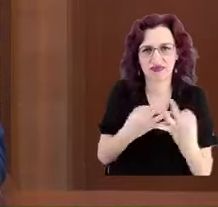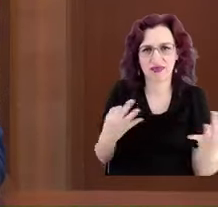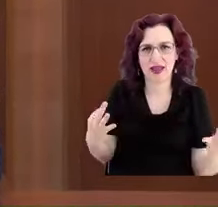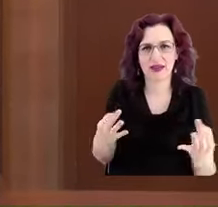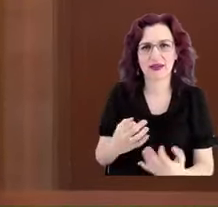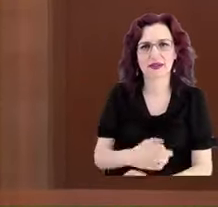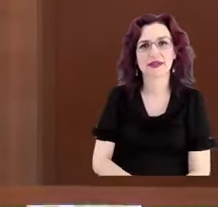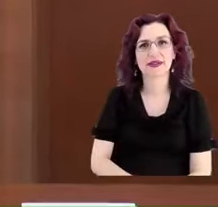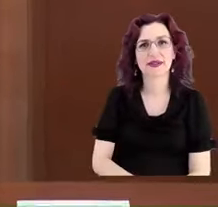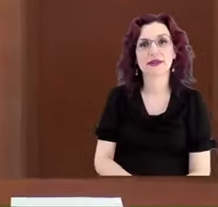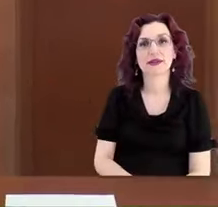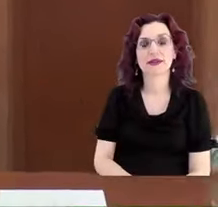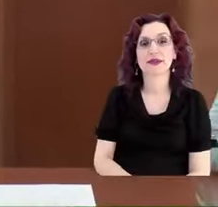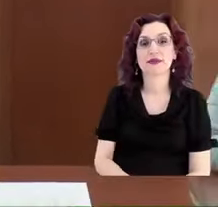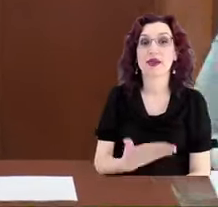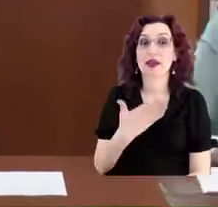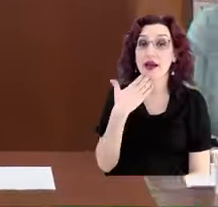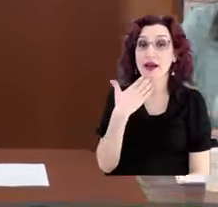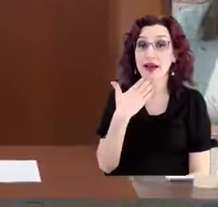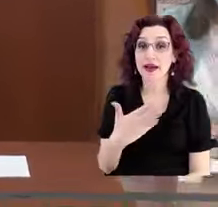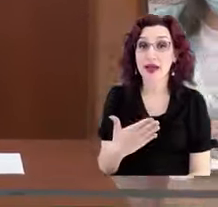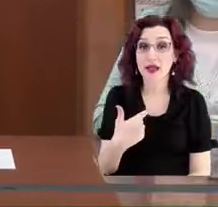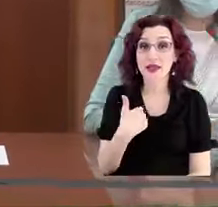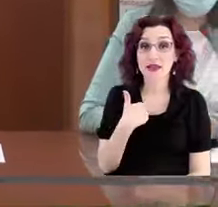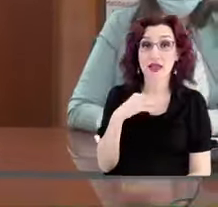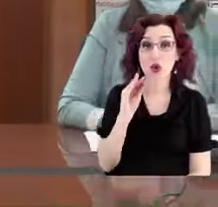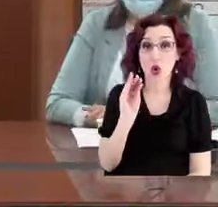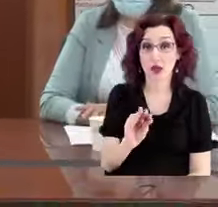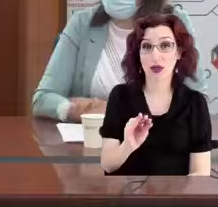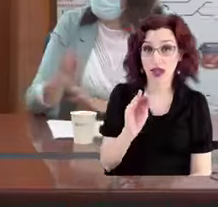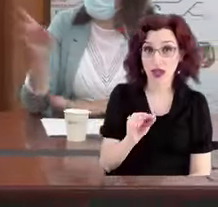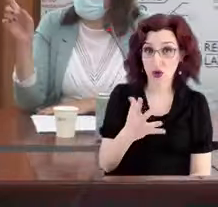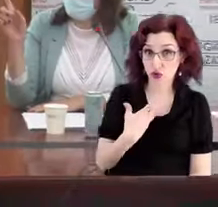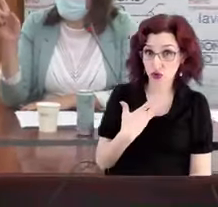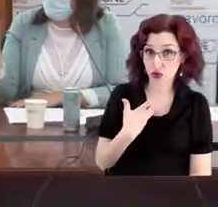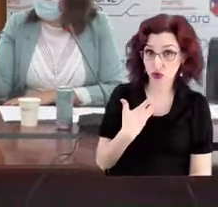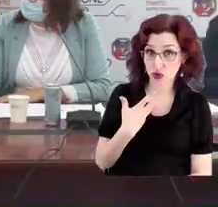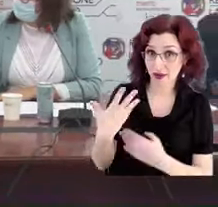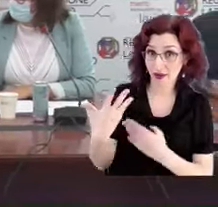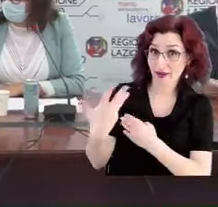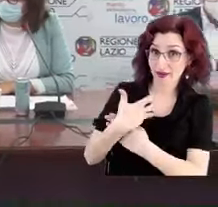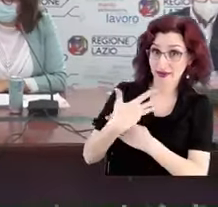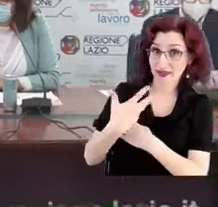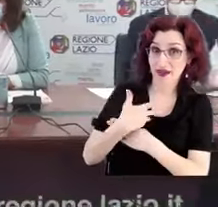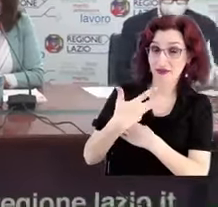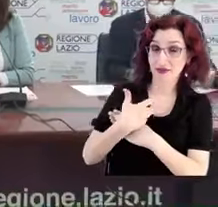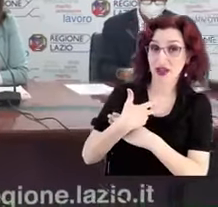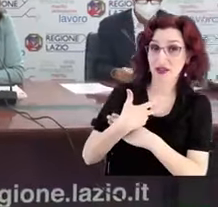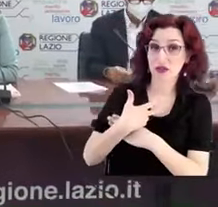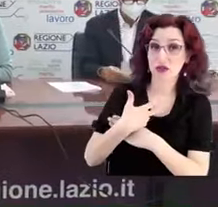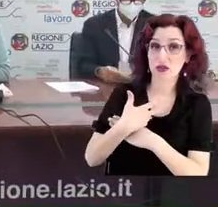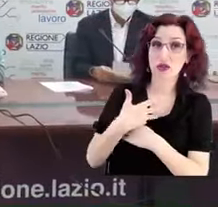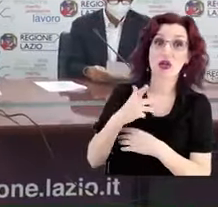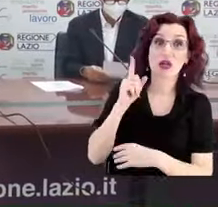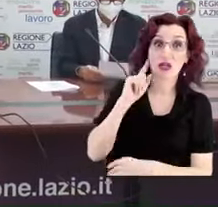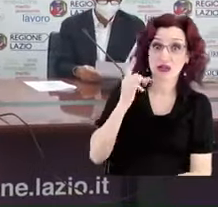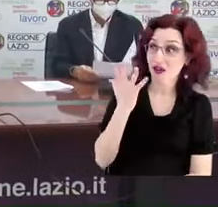si chiedo se c'è qualche intervento e nel caso chiedo di farlo